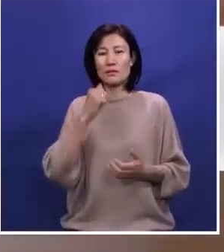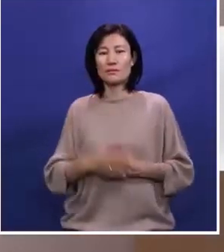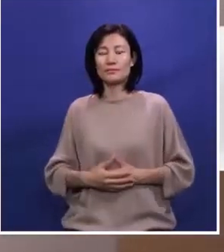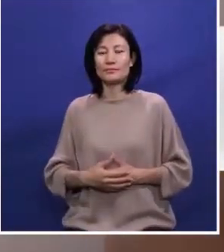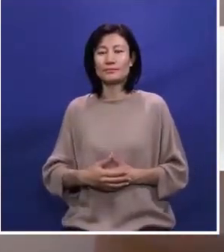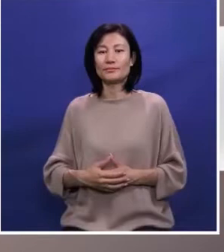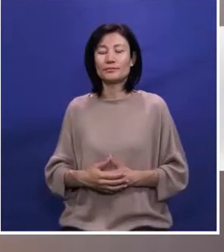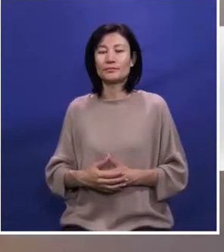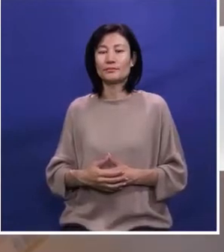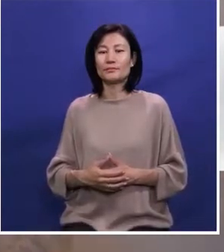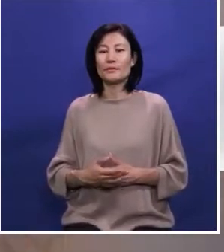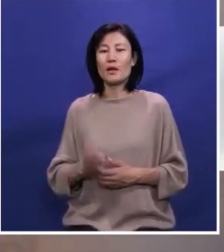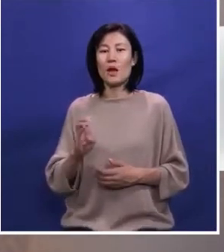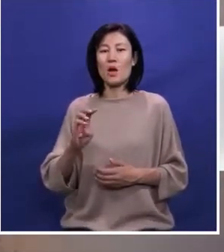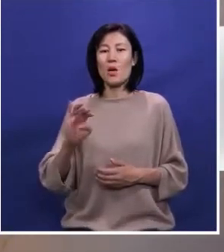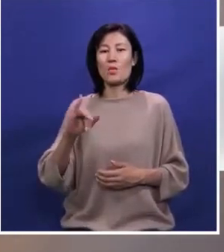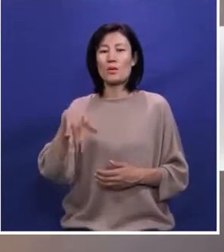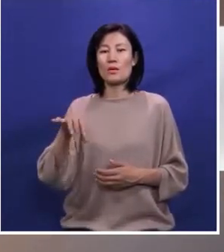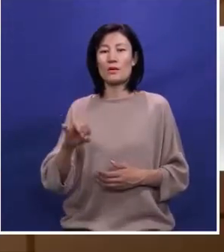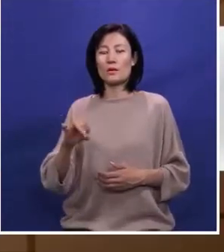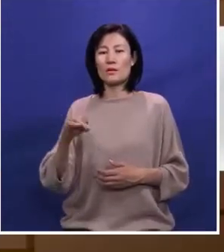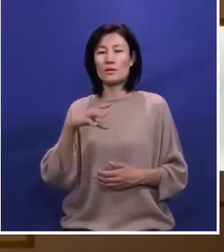жөн сілтеуімен әулиенің басында